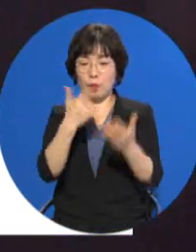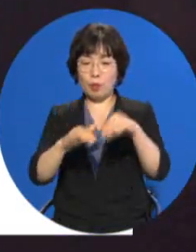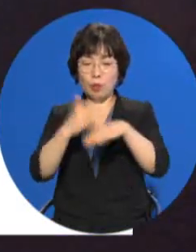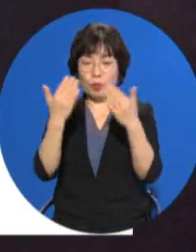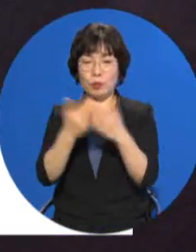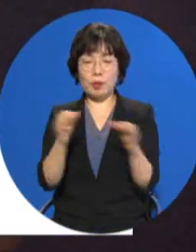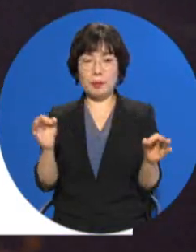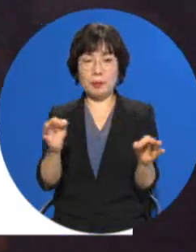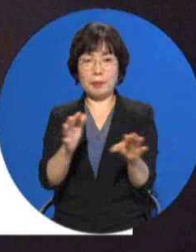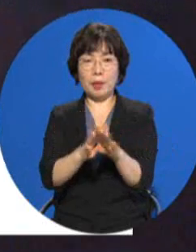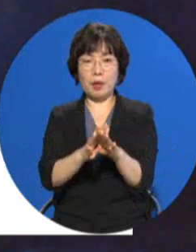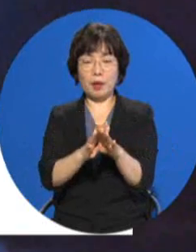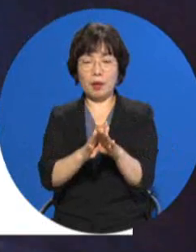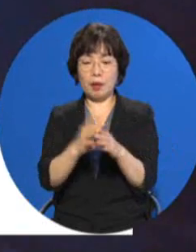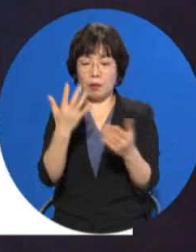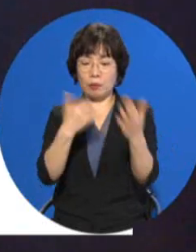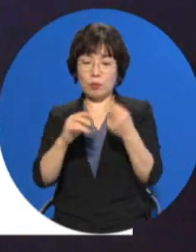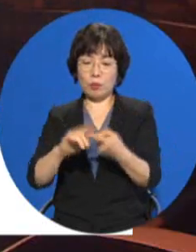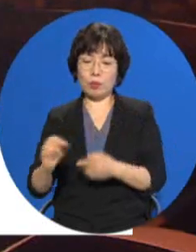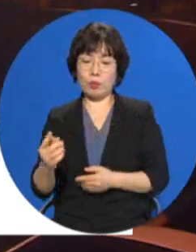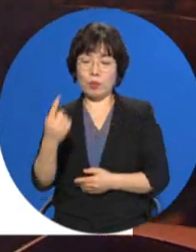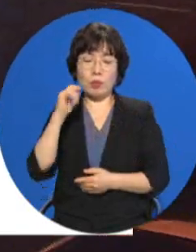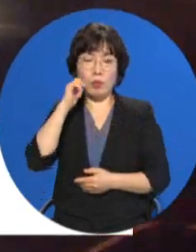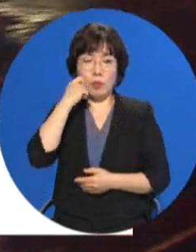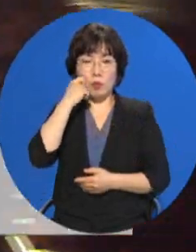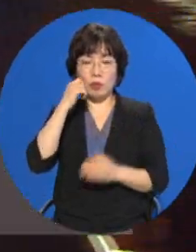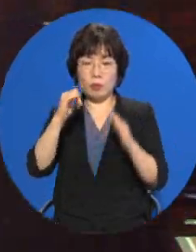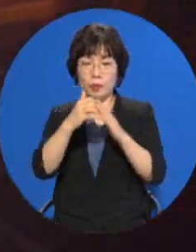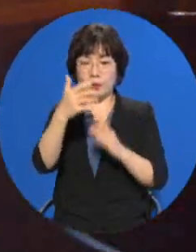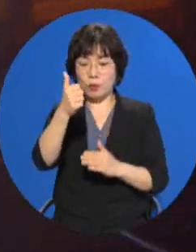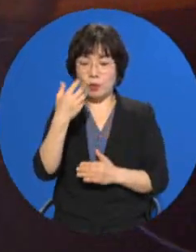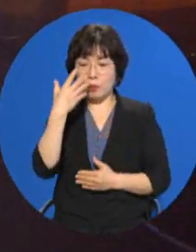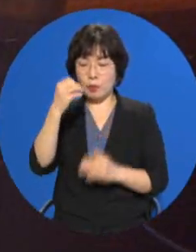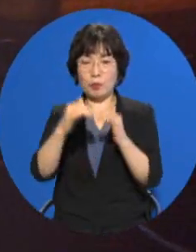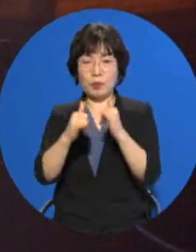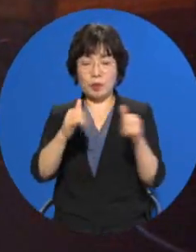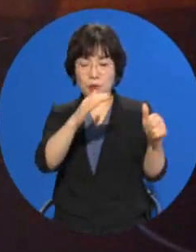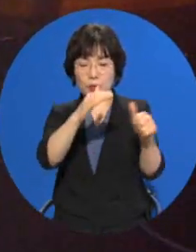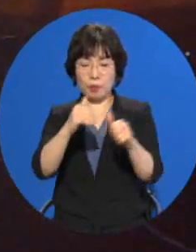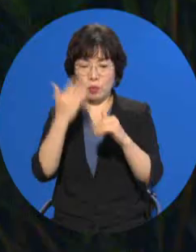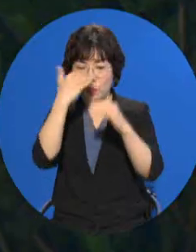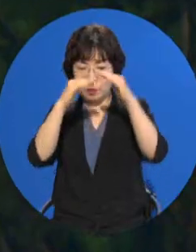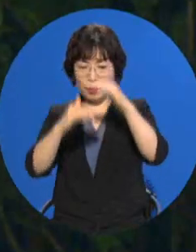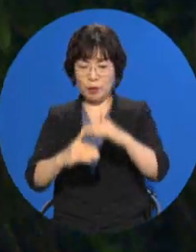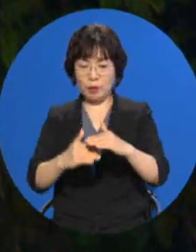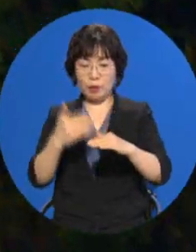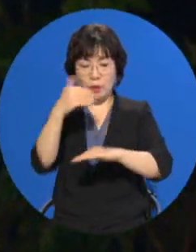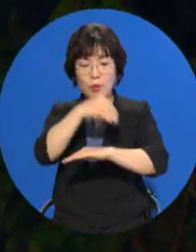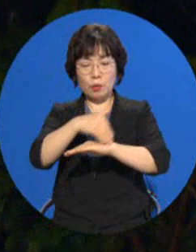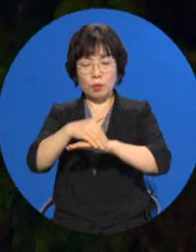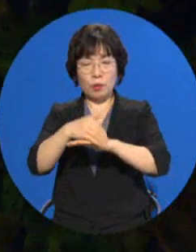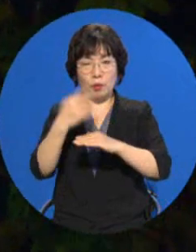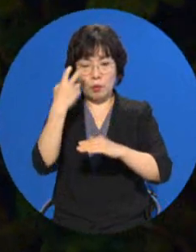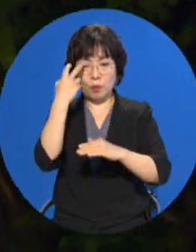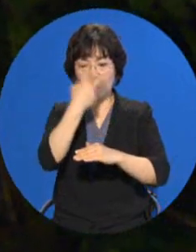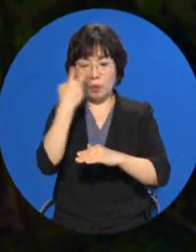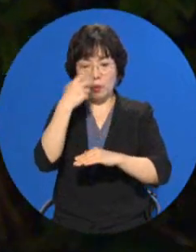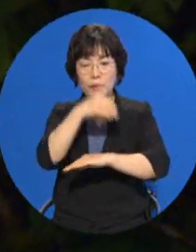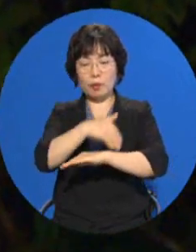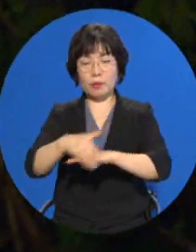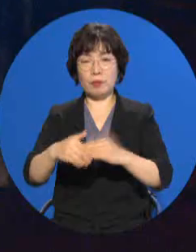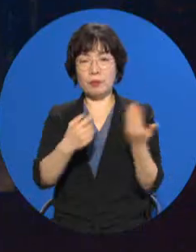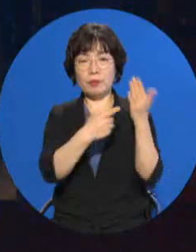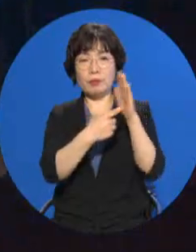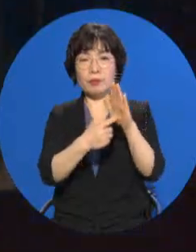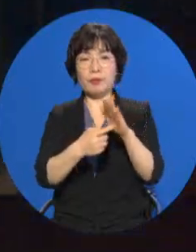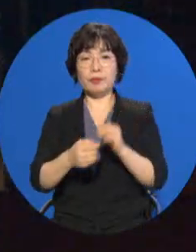전소돼 발화 지점을 밝히는 데 어려움이 있다며 펜션 주인과 목격자 등의 진술을 토대로 정확한 화재 지점과 원인 조사에